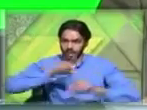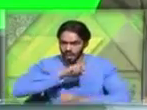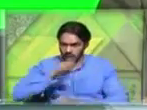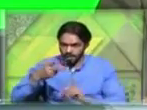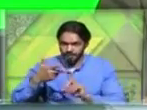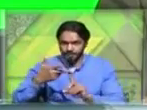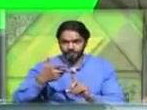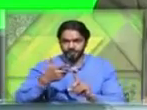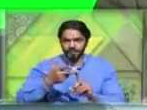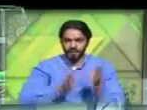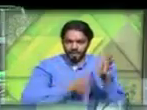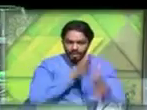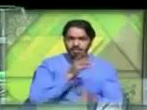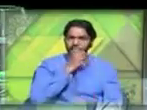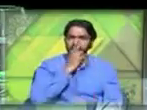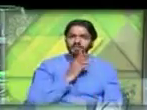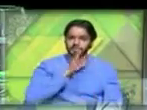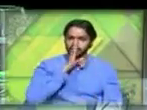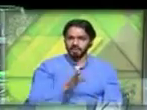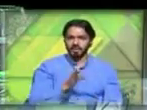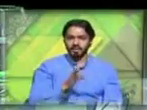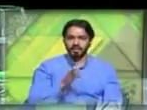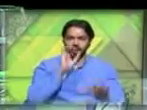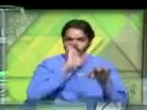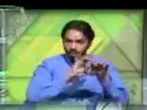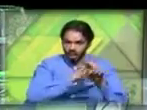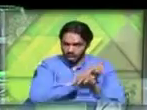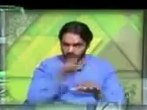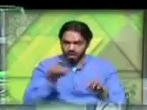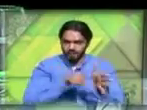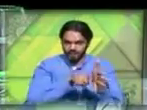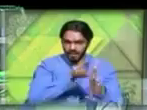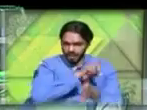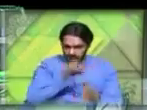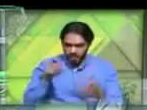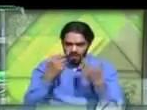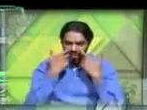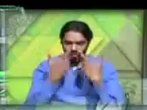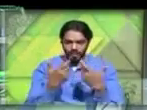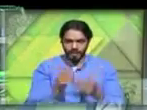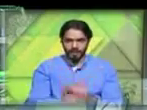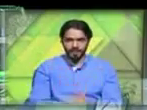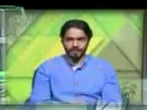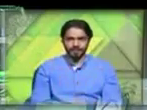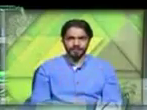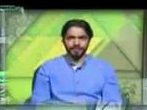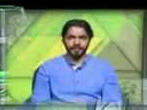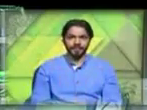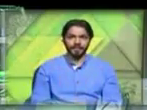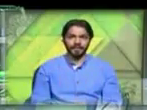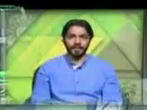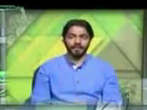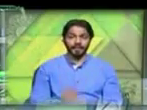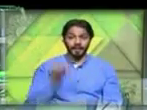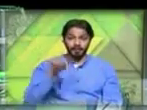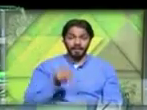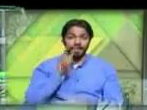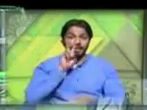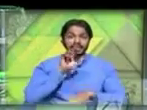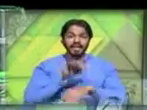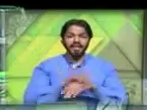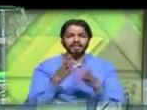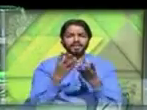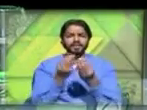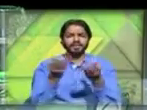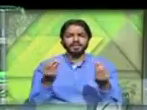رقيب عتيد. جميل. الأدلة طبعا على هذا أو على هذه القاعدة كثيرة جدا، يعني ما أجمل